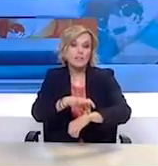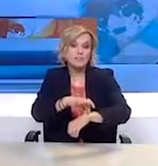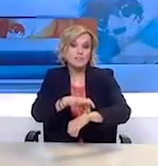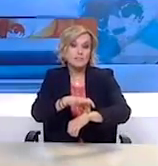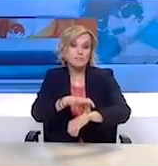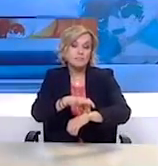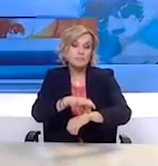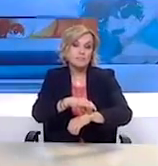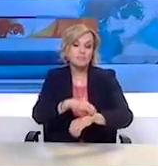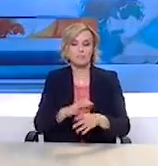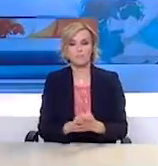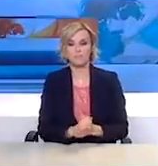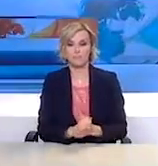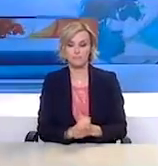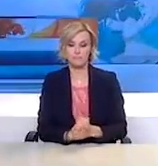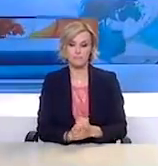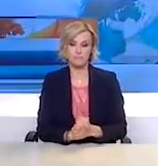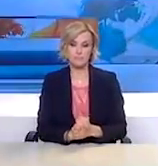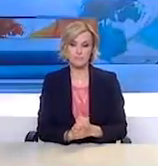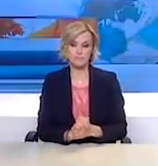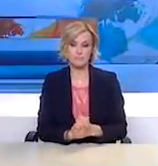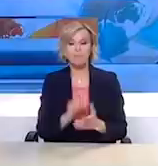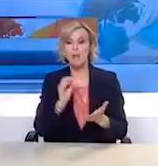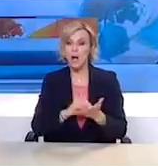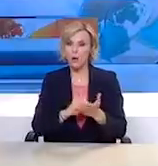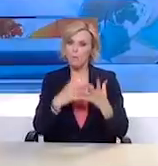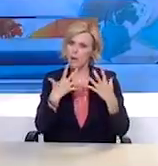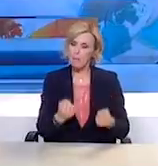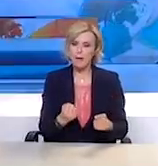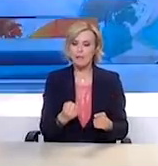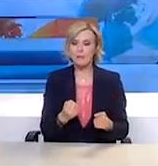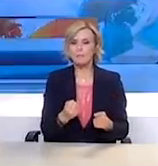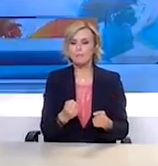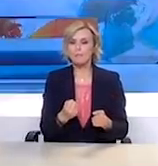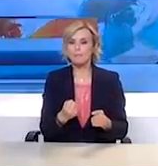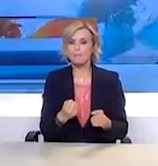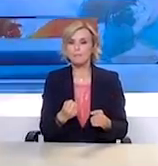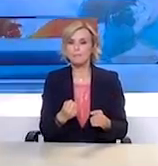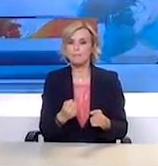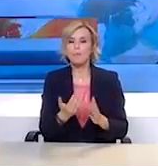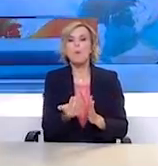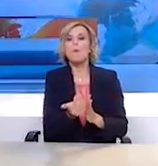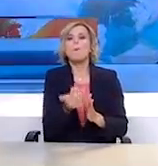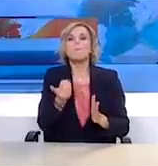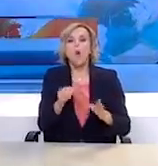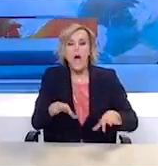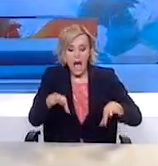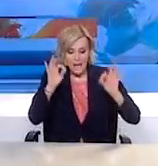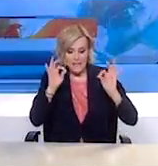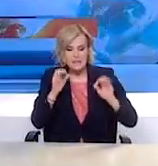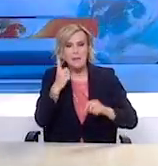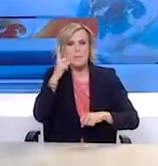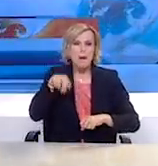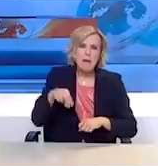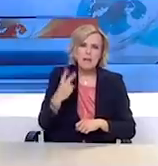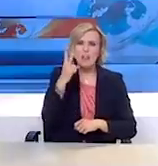νοσούν. Έτσι. Επίσης, ξέρουμε ότι υπάρχει μια φάση που λέγεται προσυμπτωματική, μία με δύο μέρες